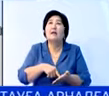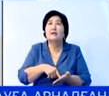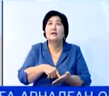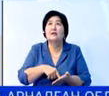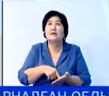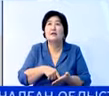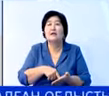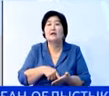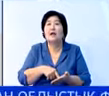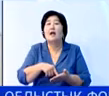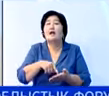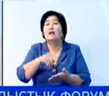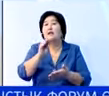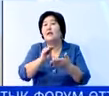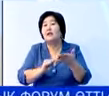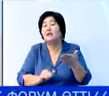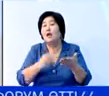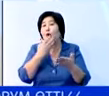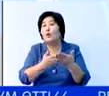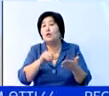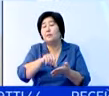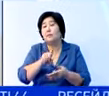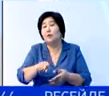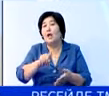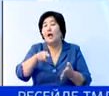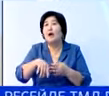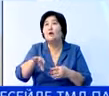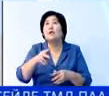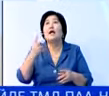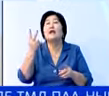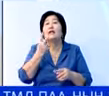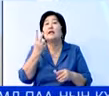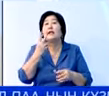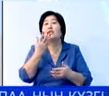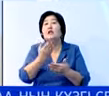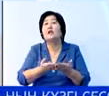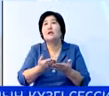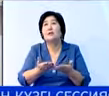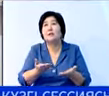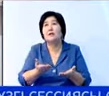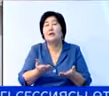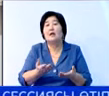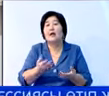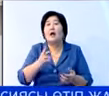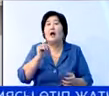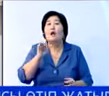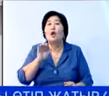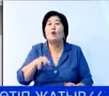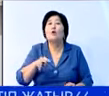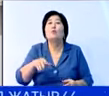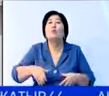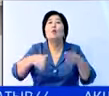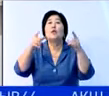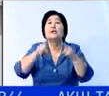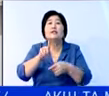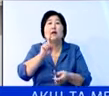қаланың датировкасы берілген болатын, мерзімдік көрсеткіші. Дегенмен бұл қаланың үсті бұл екінші рет пайдаланып, қарауыл мұнарасы ретінде пайдаланған екен.